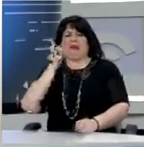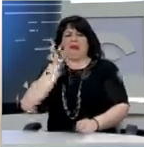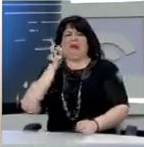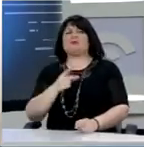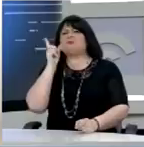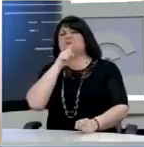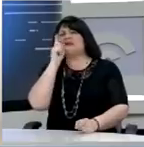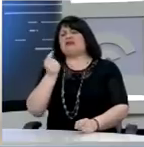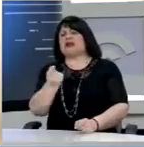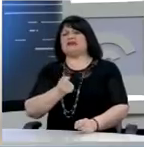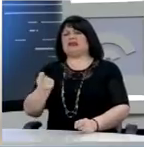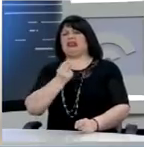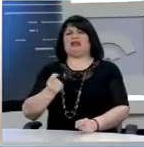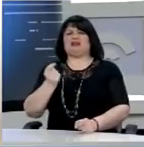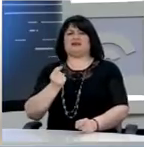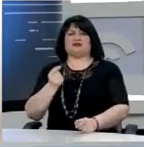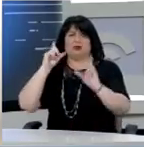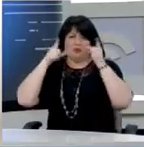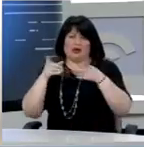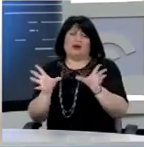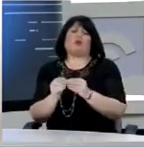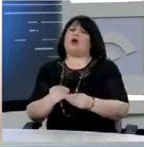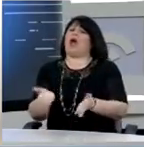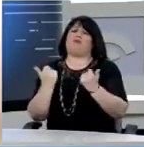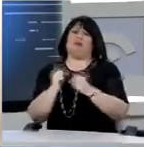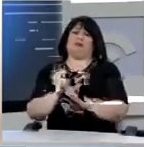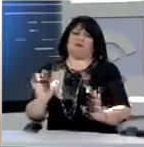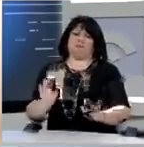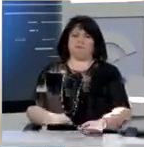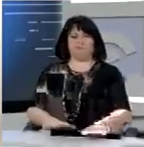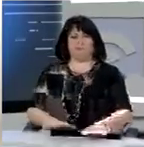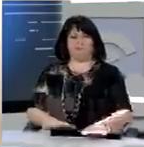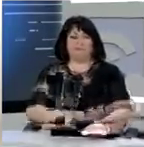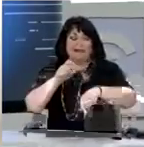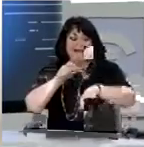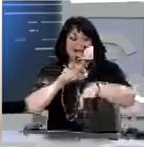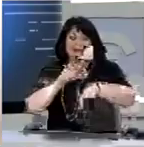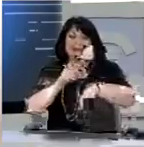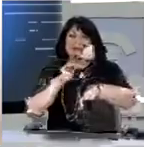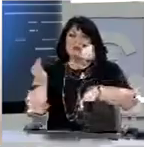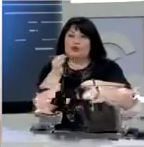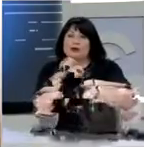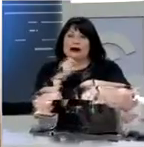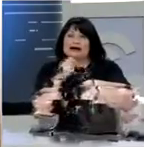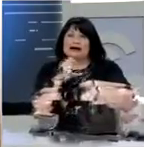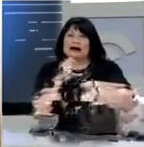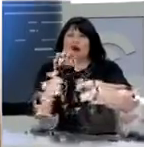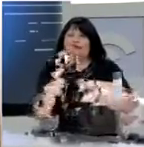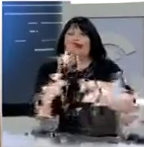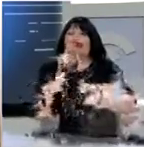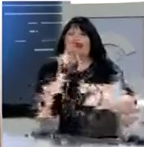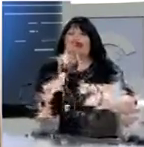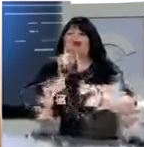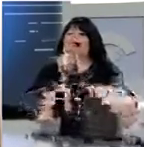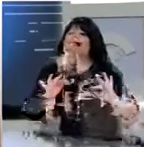news, η μεταδημοκρατία. Και έρχομαι τώρα στο timing, το χρόνο στο